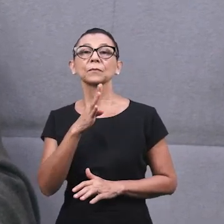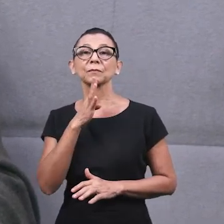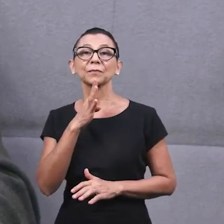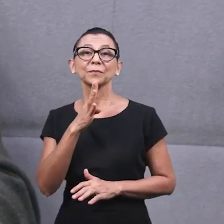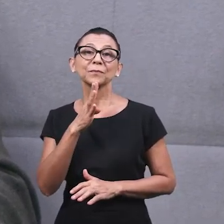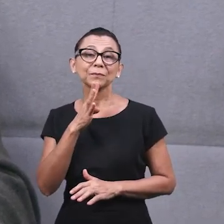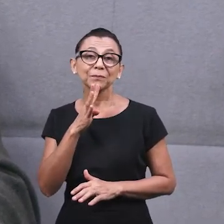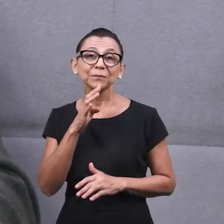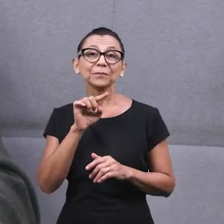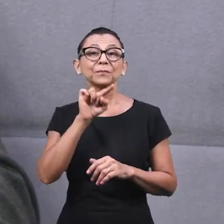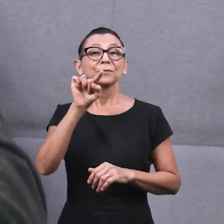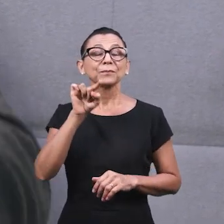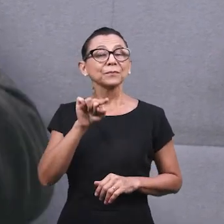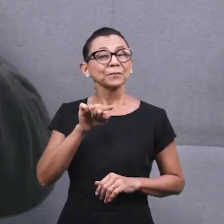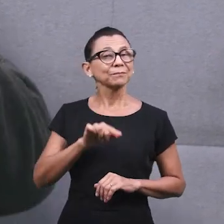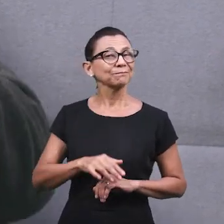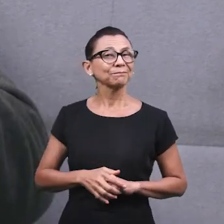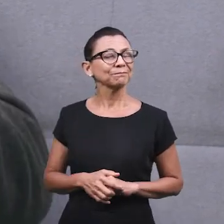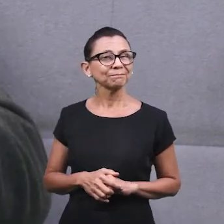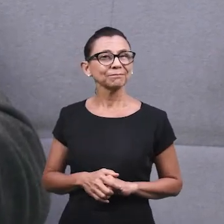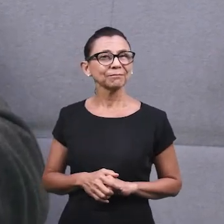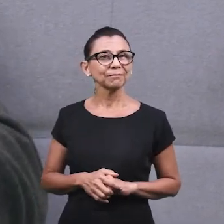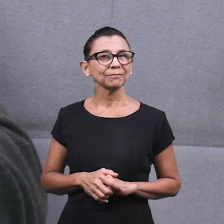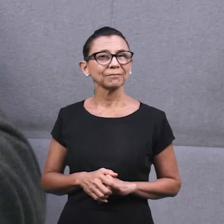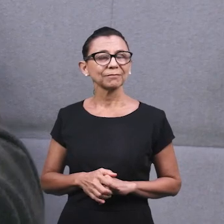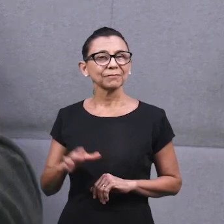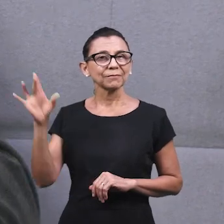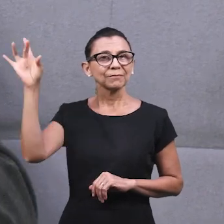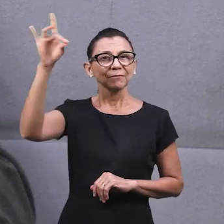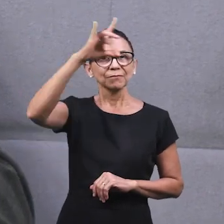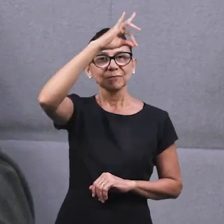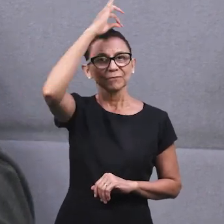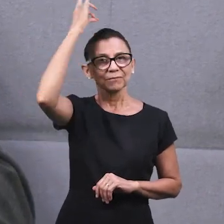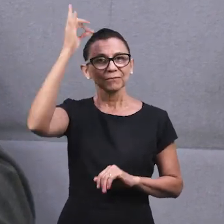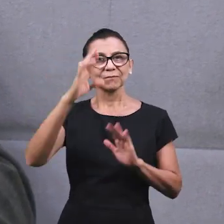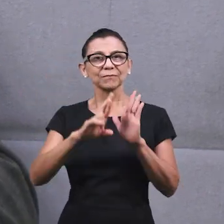Saint-Esprit est la figure de la Trinité